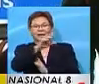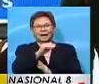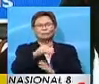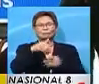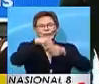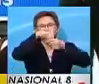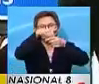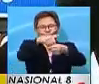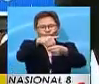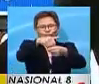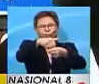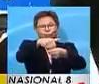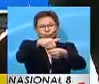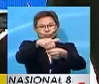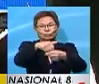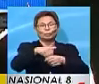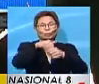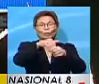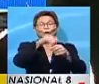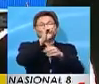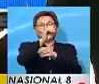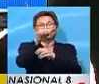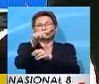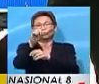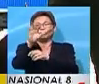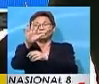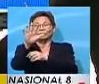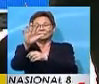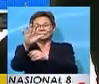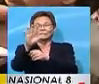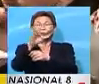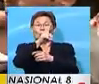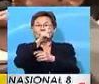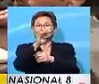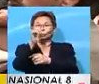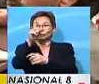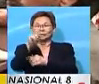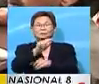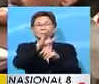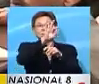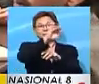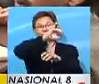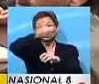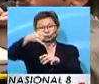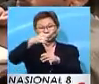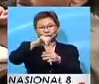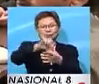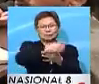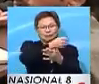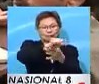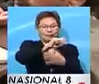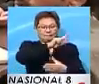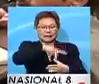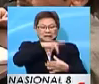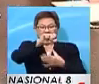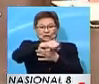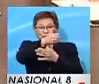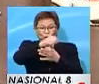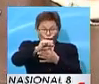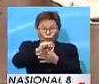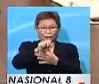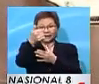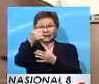bonus distribution of 0.5 per unit 9 juta pemegang unit esb memiliki lebih